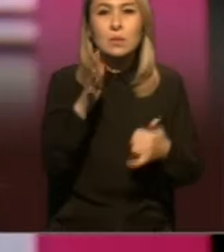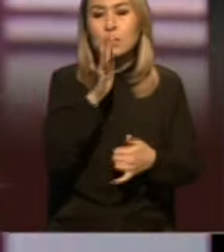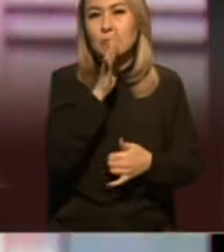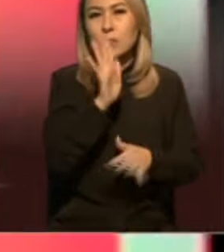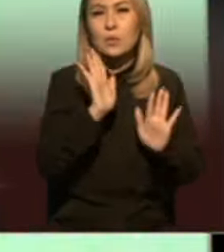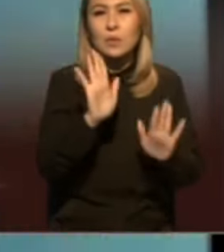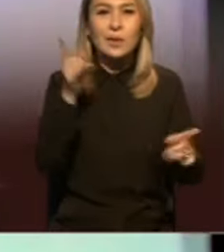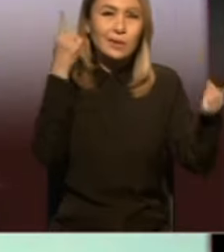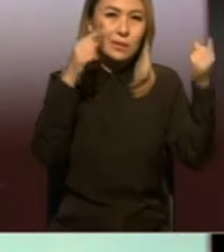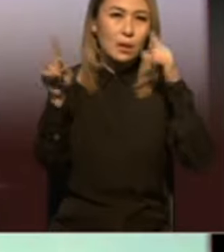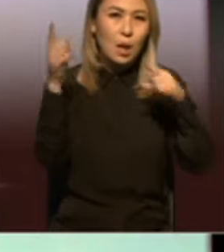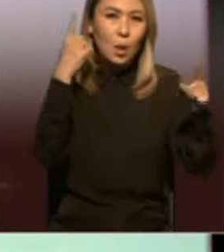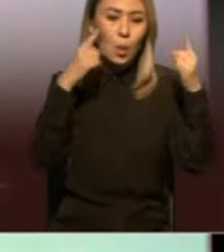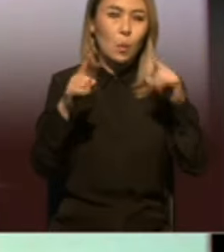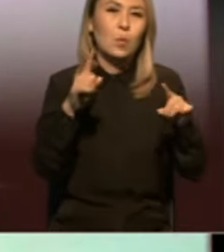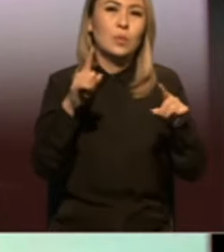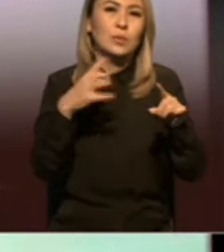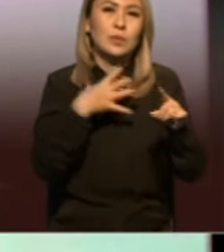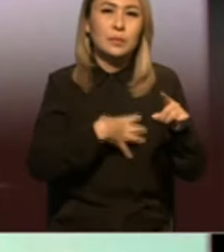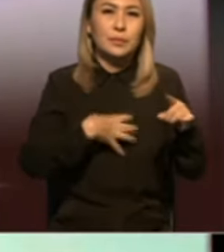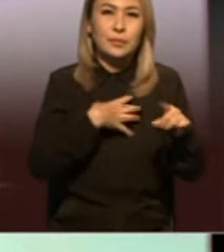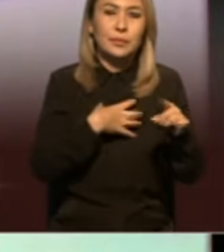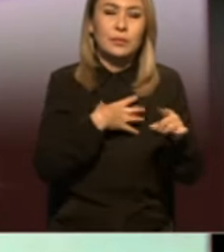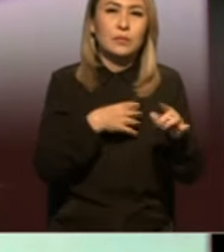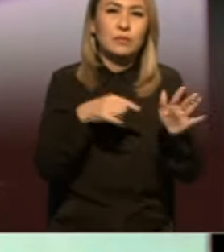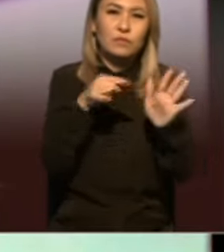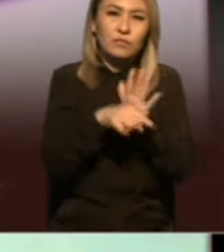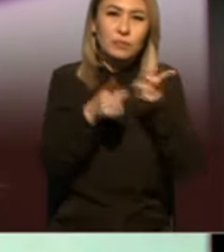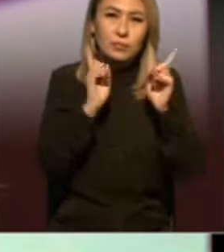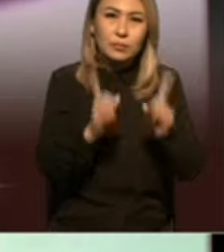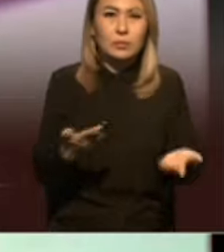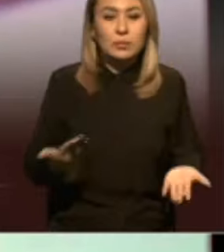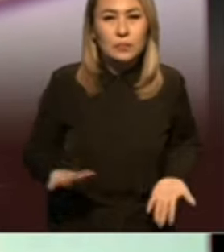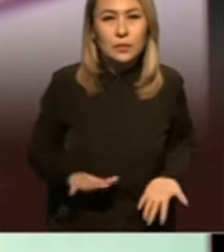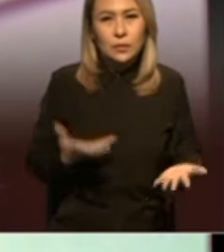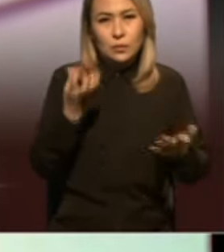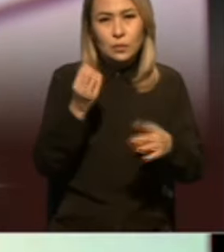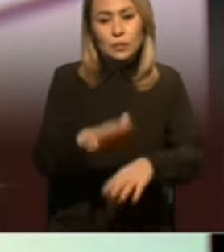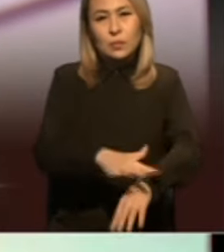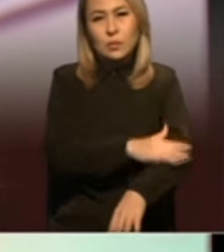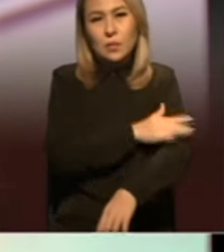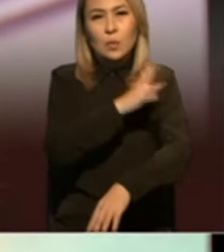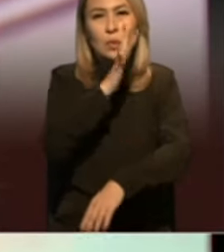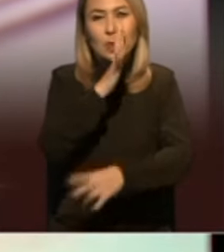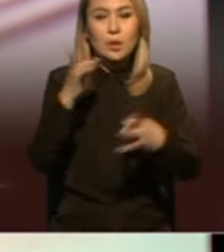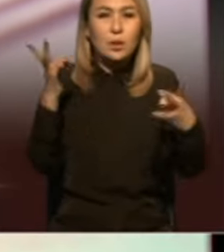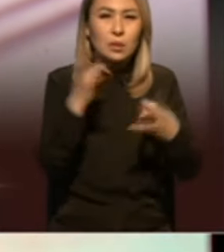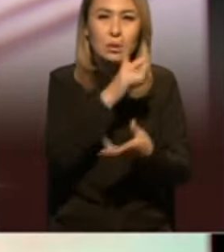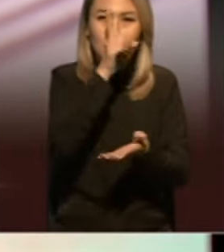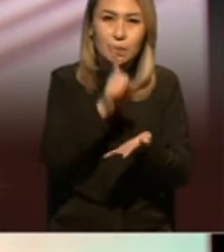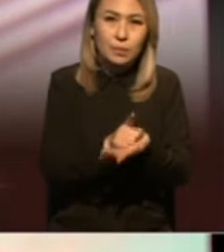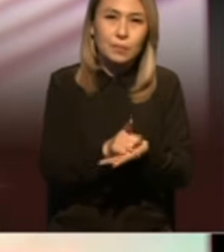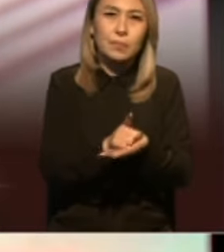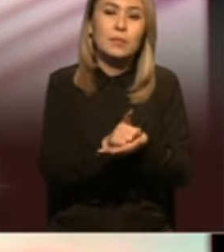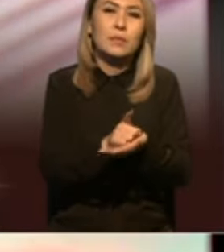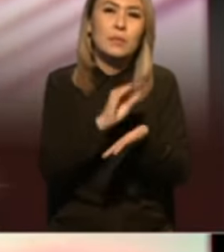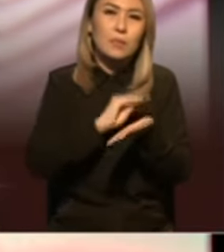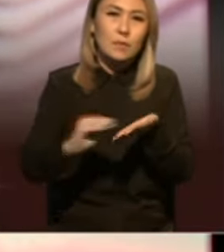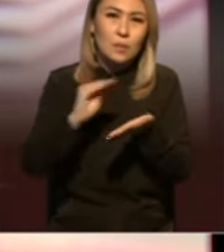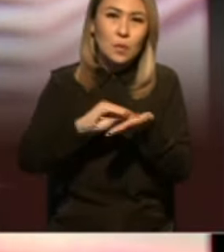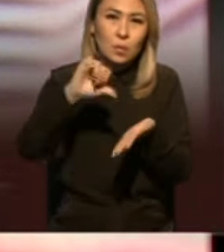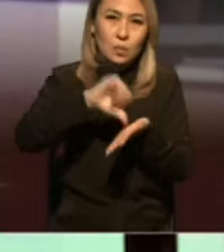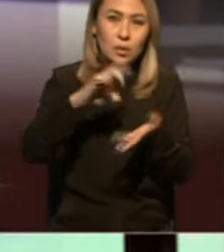тек қана идеологиялық рөлді атқарады. Оны шынымен қолданысқа енгізу үшін әлі өте ұзақ уақыт керек. Оған міндетті түрде жазушылардың да